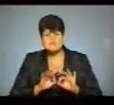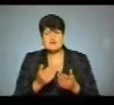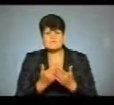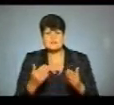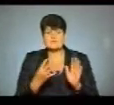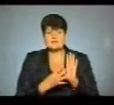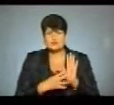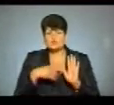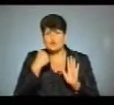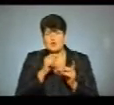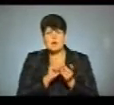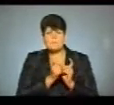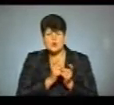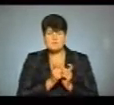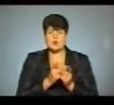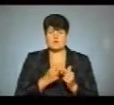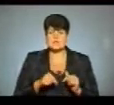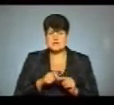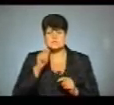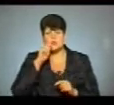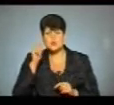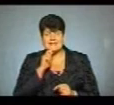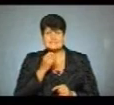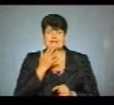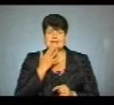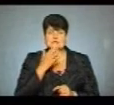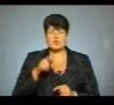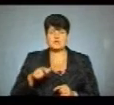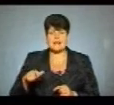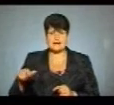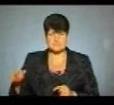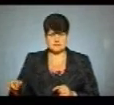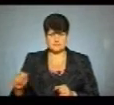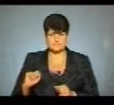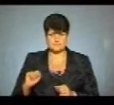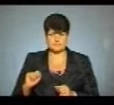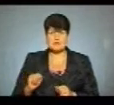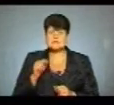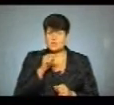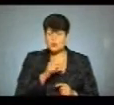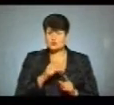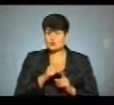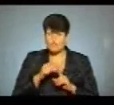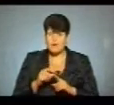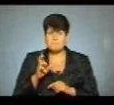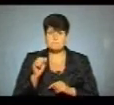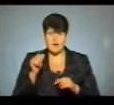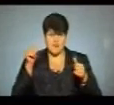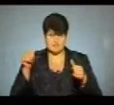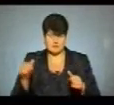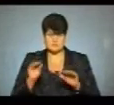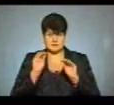років боротьби організації українських націоналістів», повідомив її співорганізатор Іван Янюк. За його словами, банери виставили